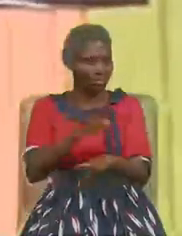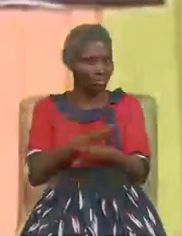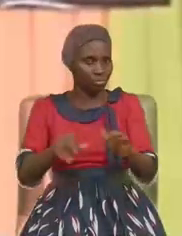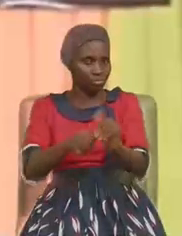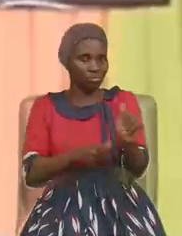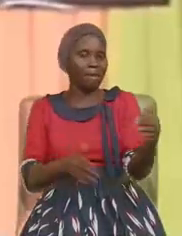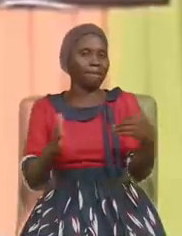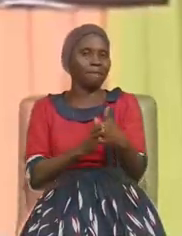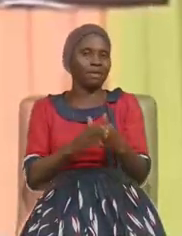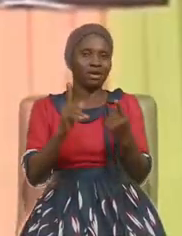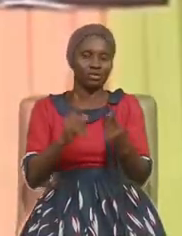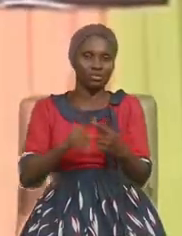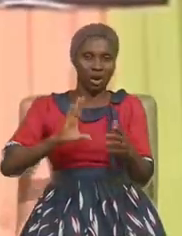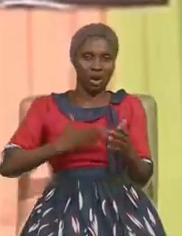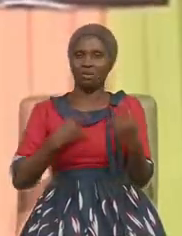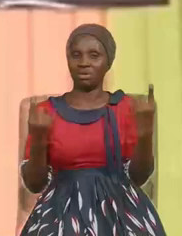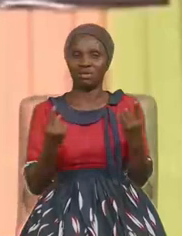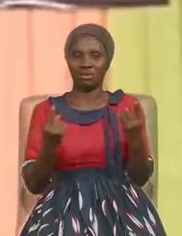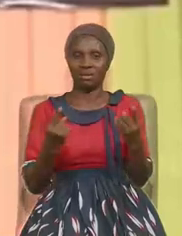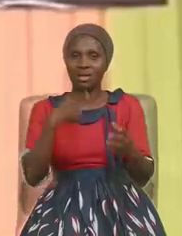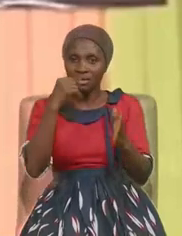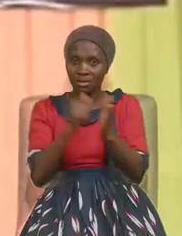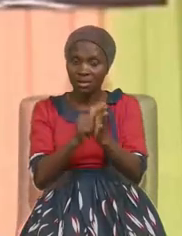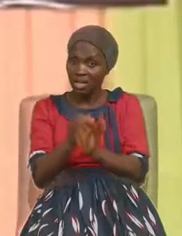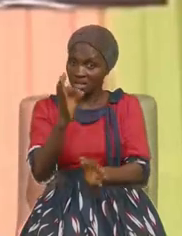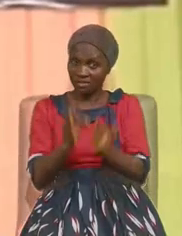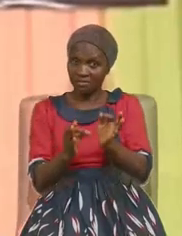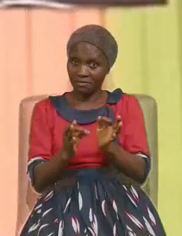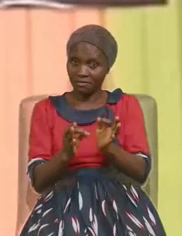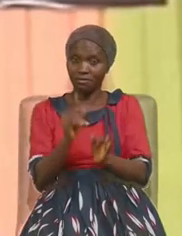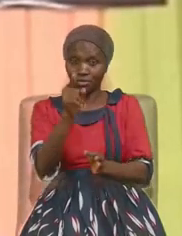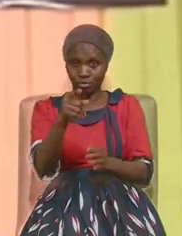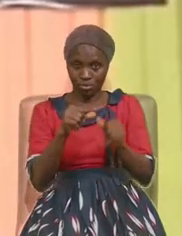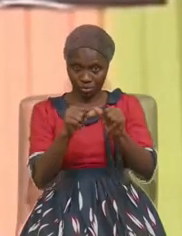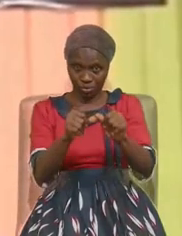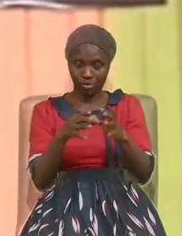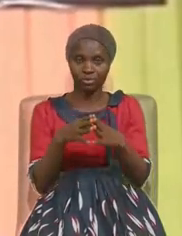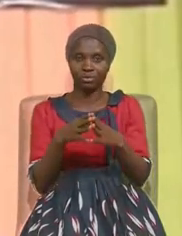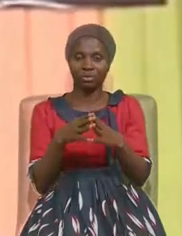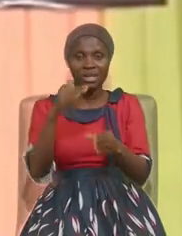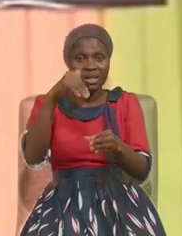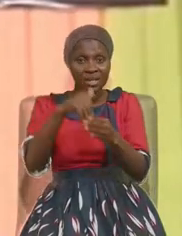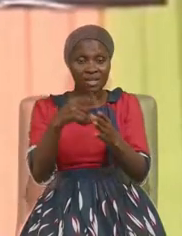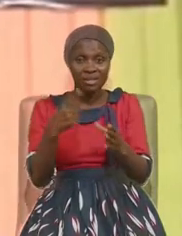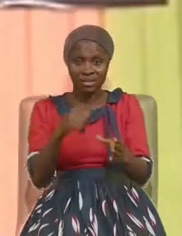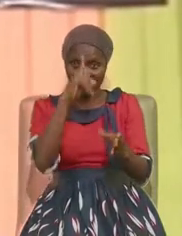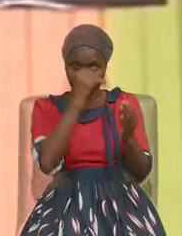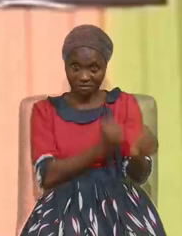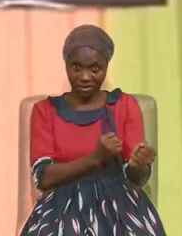dans nos péchés. Il dit, si du moins vous demeurez fondé et